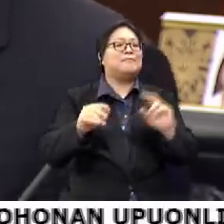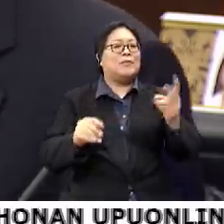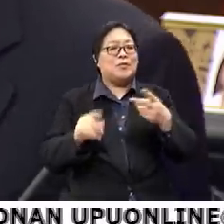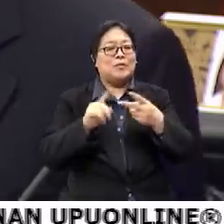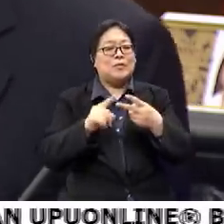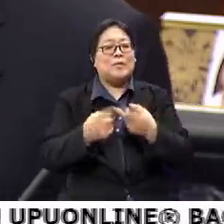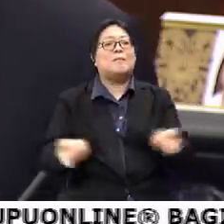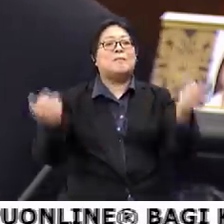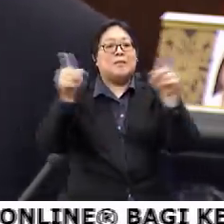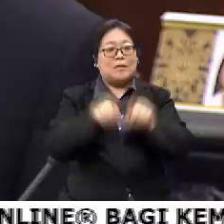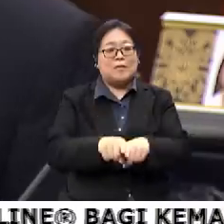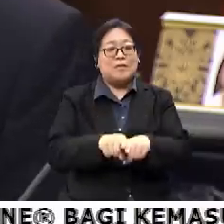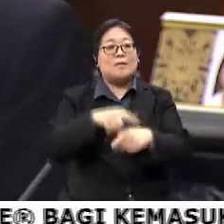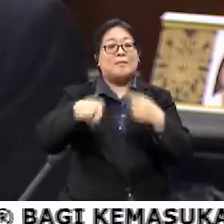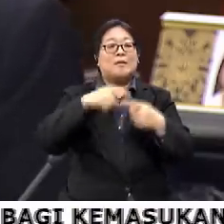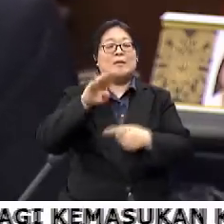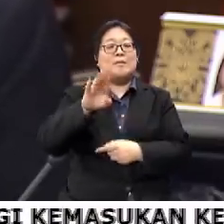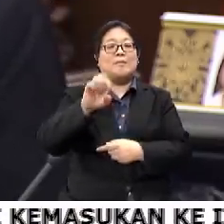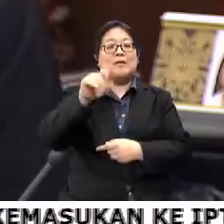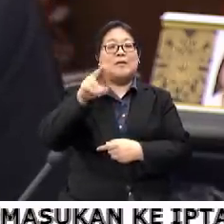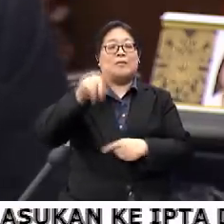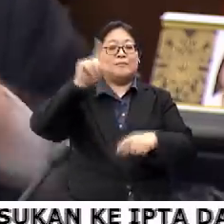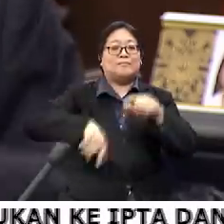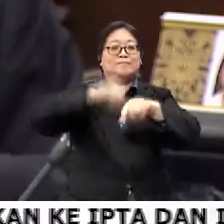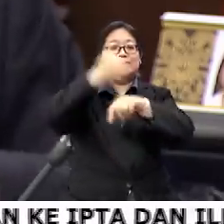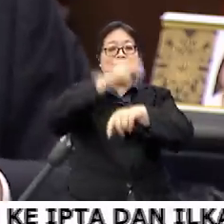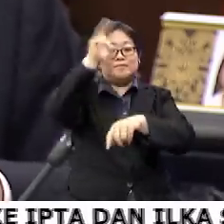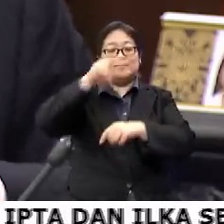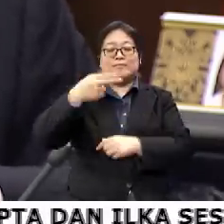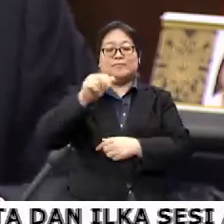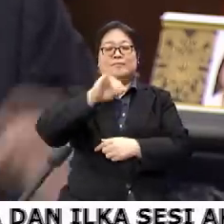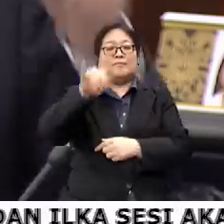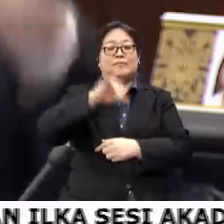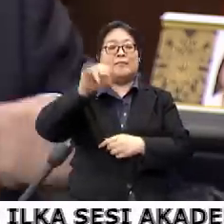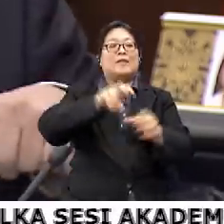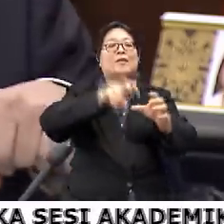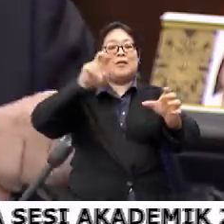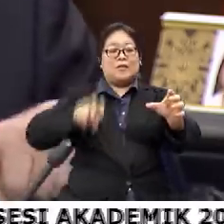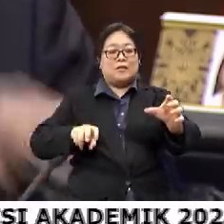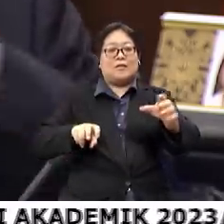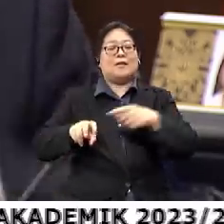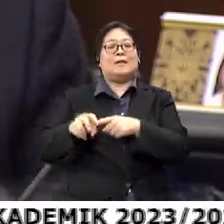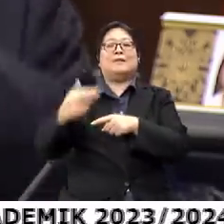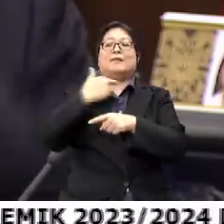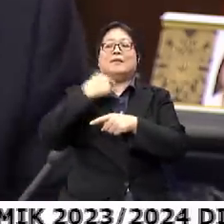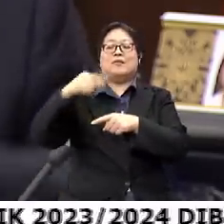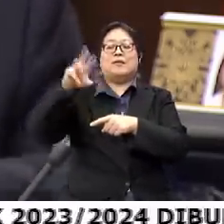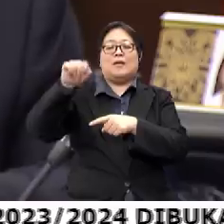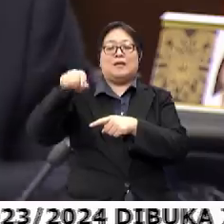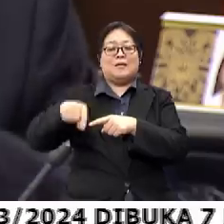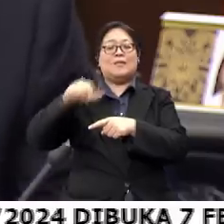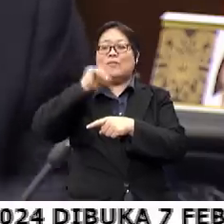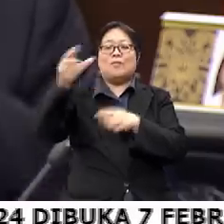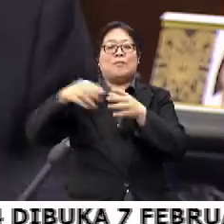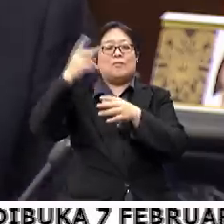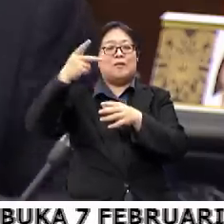lepas ini berlaku. Bila Bersatu tidak dapat membentuk kerajaan, Ajiji keluar. Dan dia sangkut dengan GRS. GRS is not a political